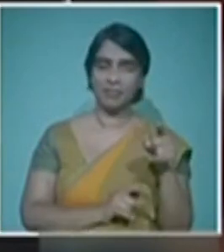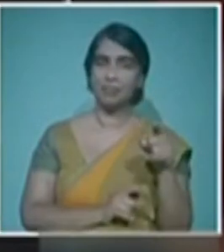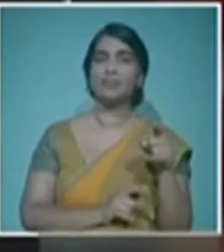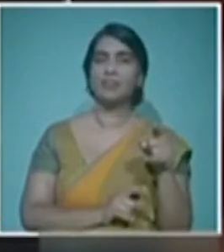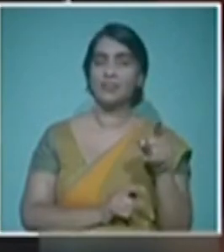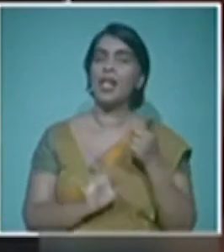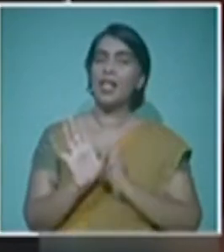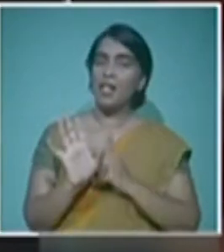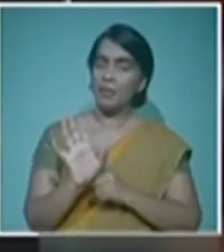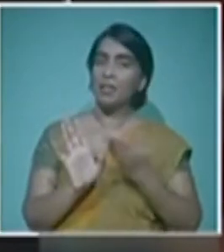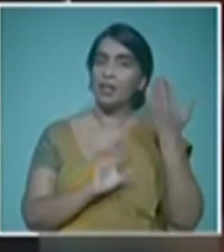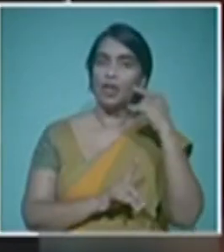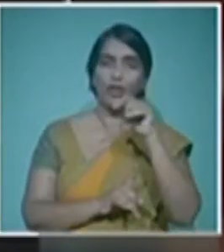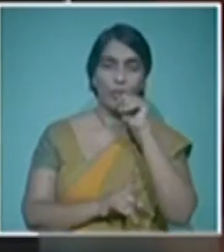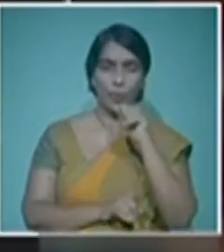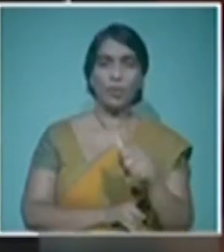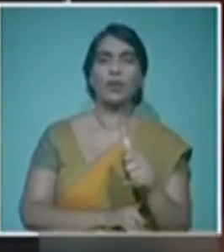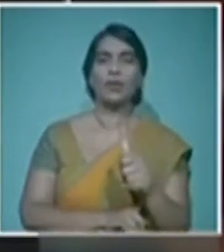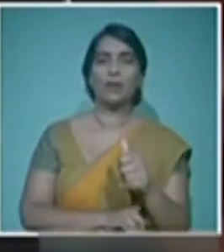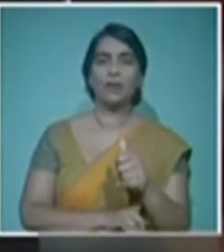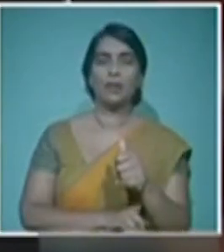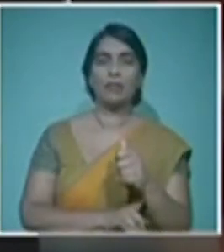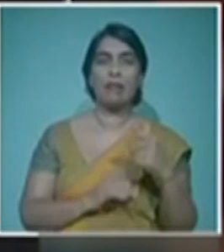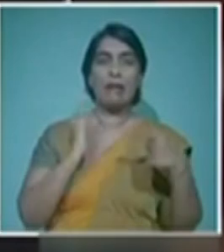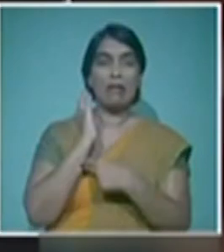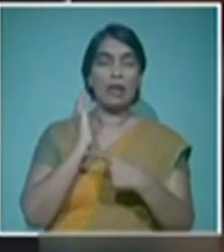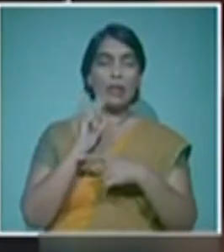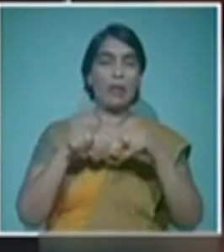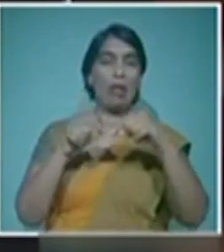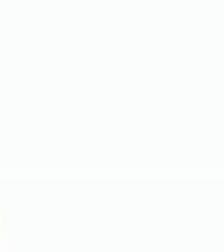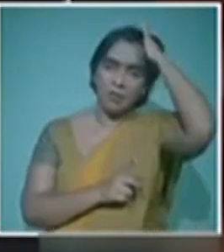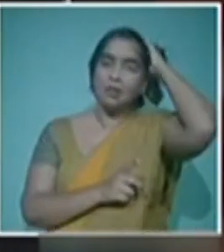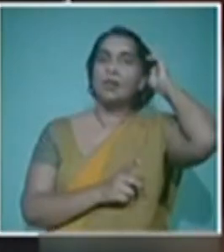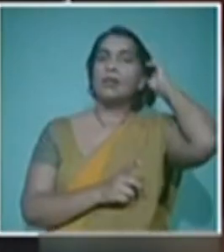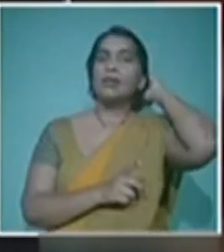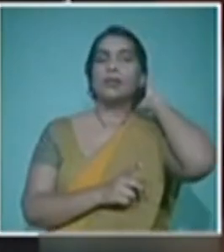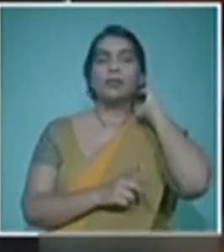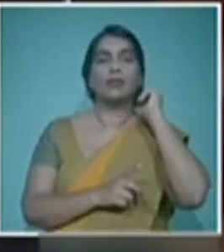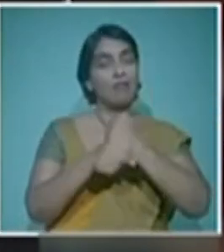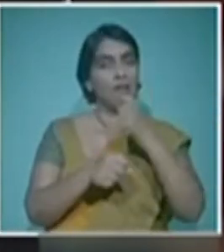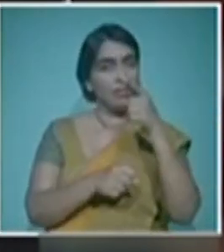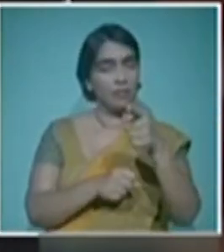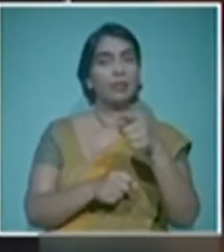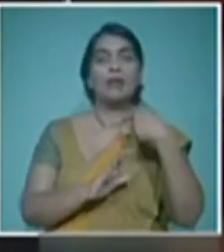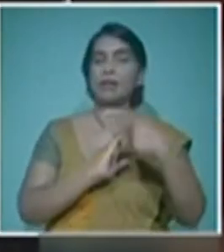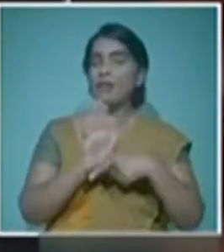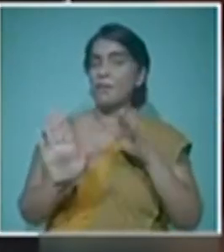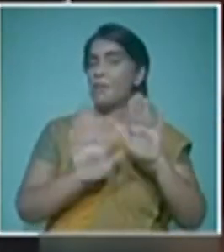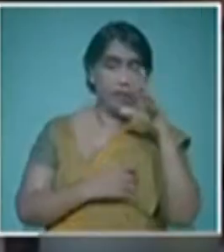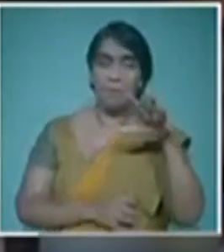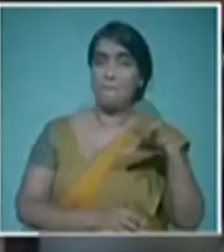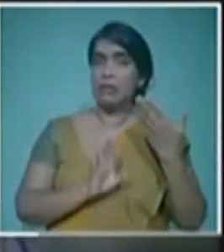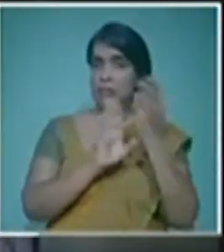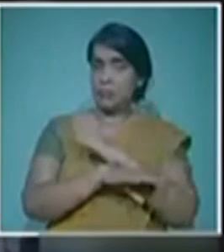එතුමා හැමදාම මේ කාලේ කිව්වනේ වටපිට 2000 කිව්වා කටුවත් නම් බාරගත්තා කියලා. ඉතින් අපි කියන්නේ ආණ්ඩුවට මේ රට පාලනය කරන්න වරමක්